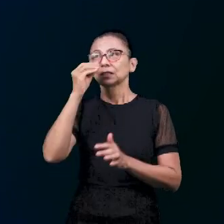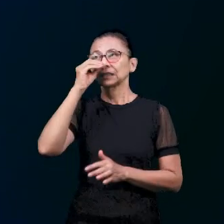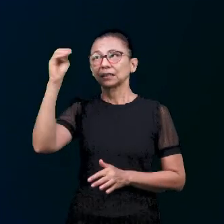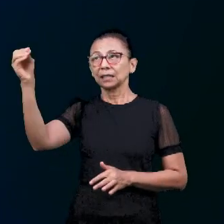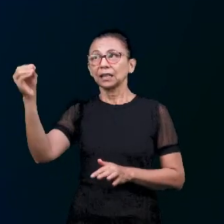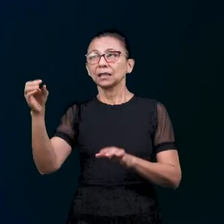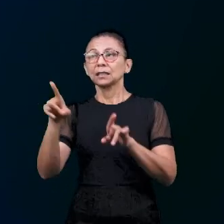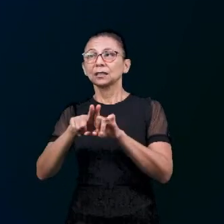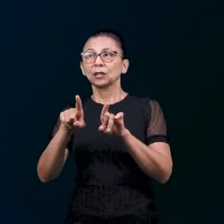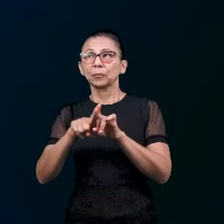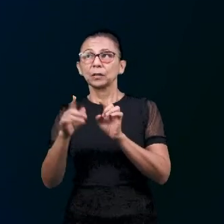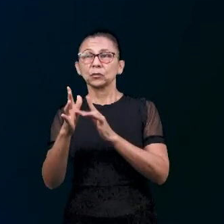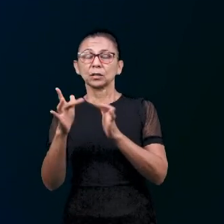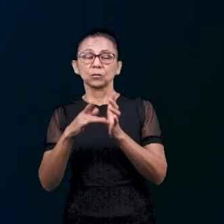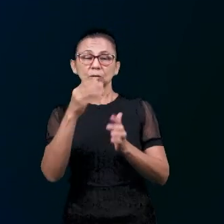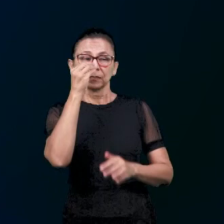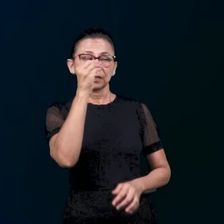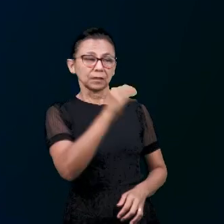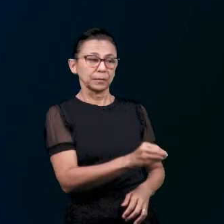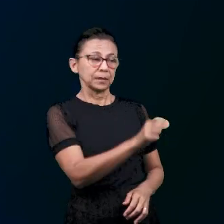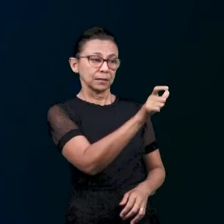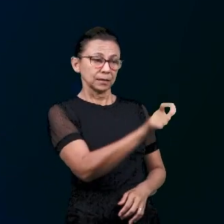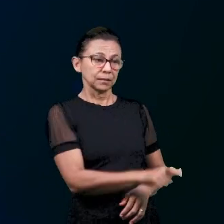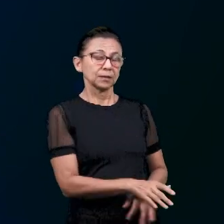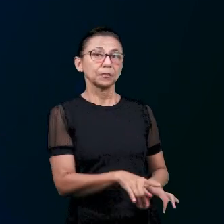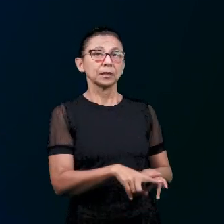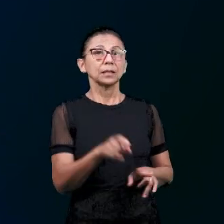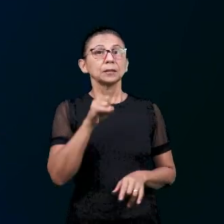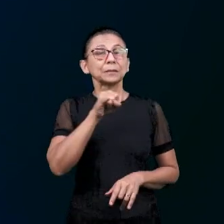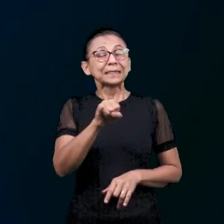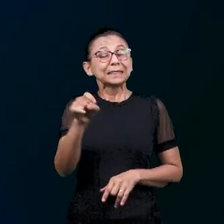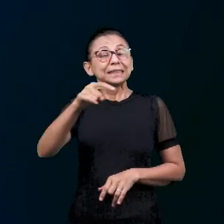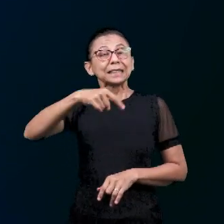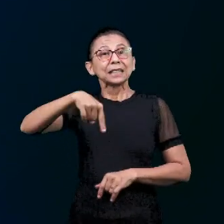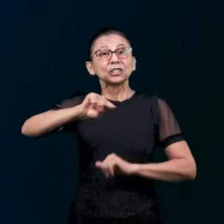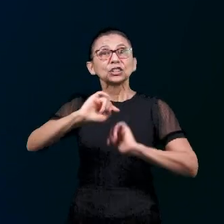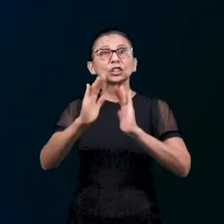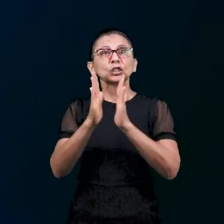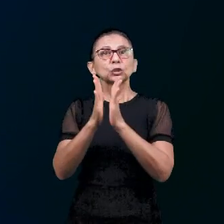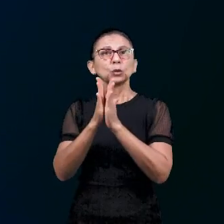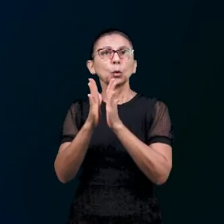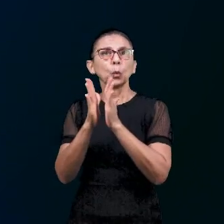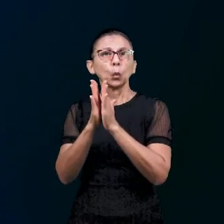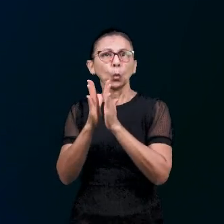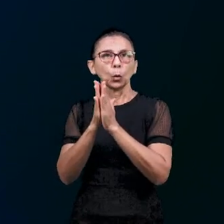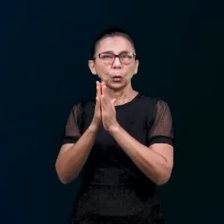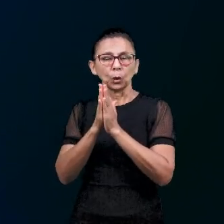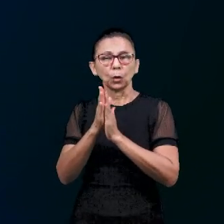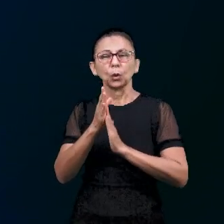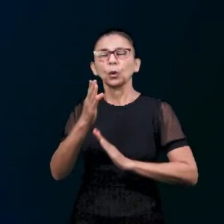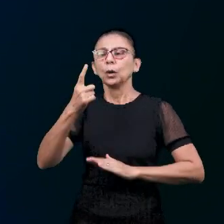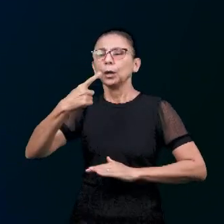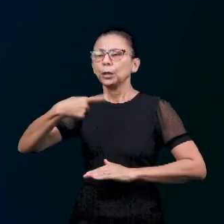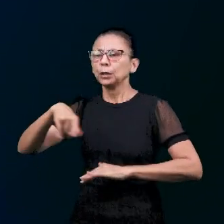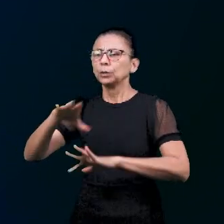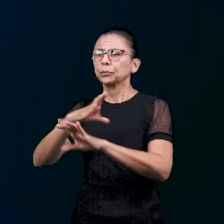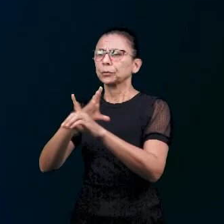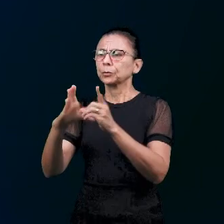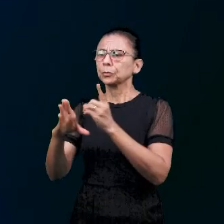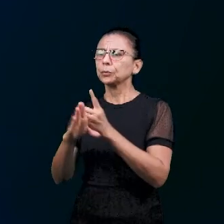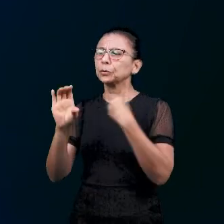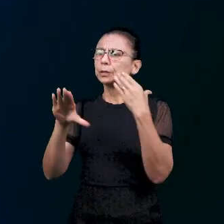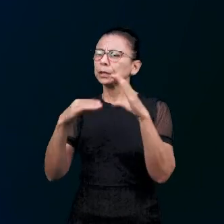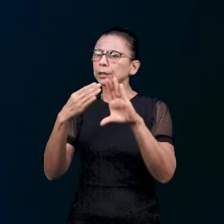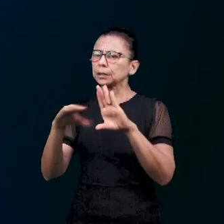si nous prions, si nous chantons et aller au culte et prier les uns pour les